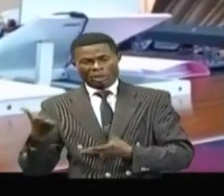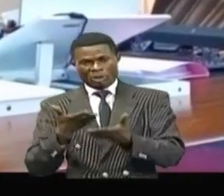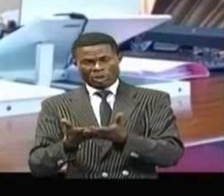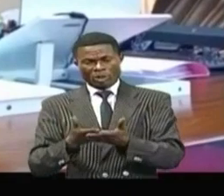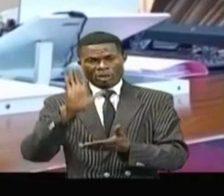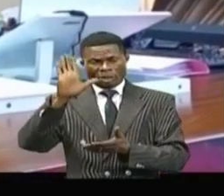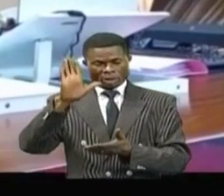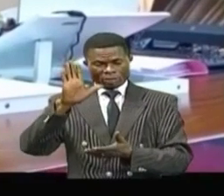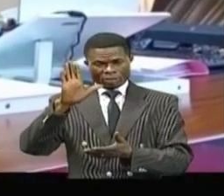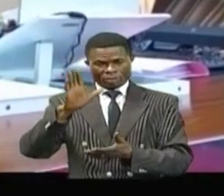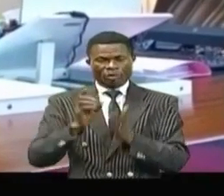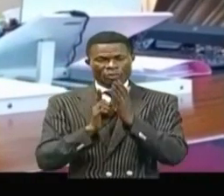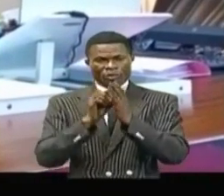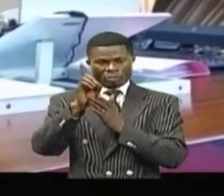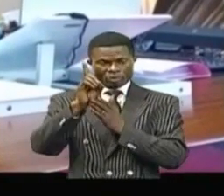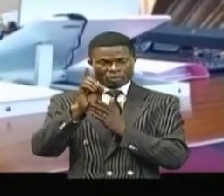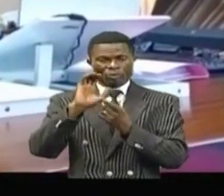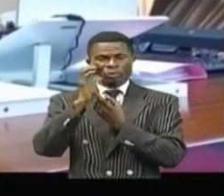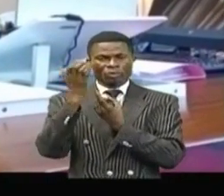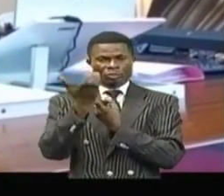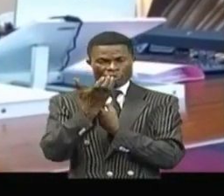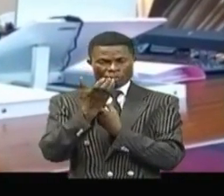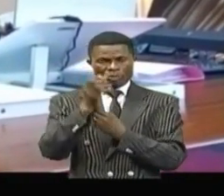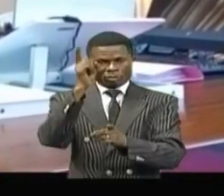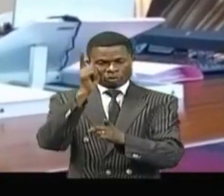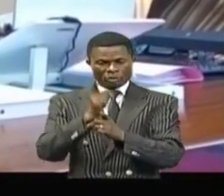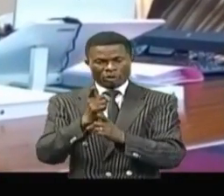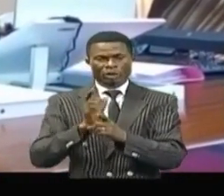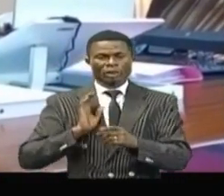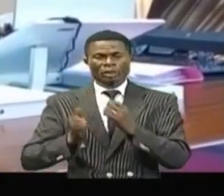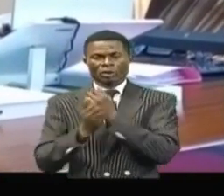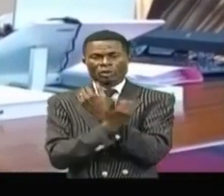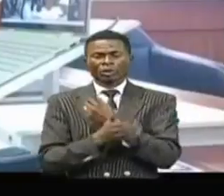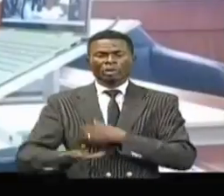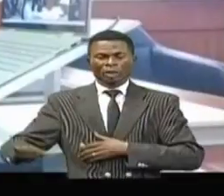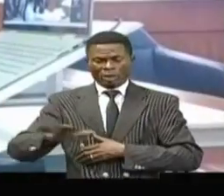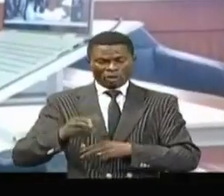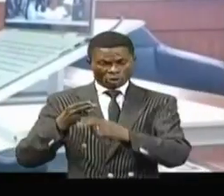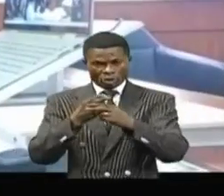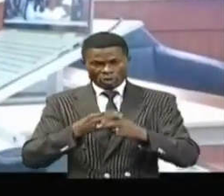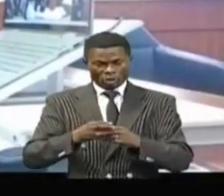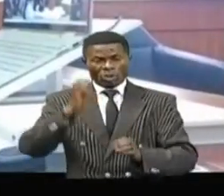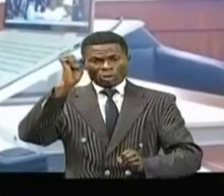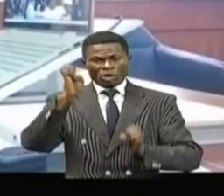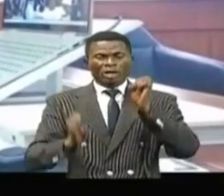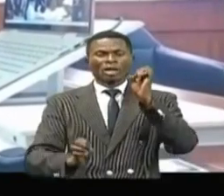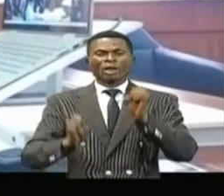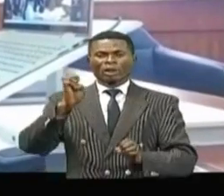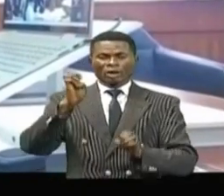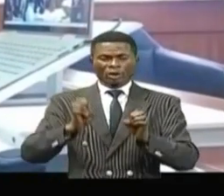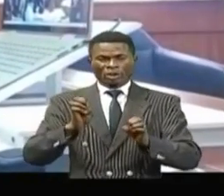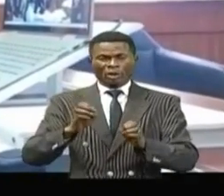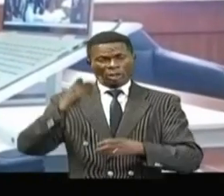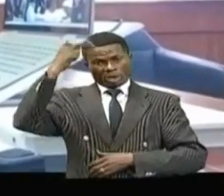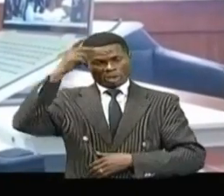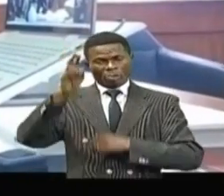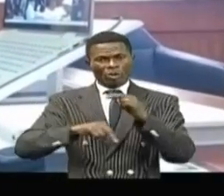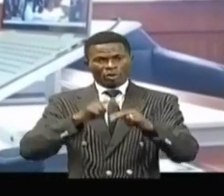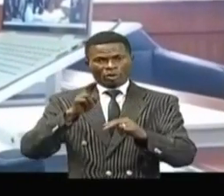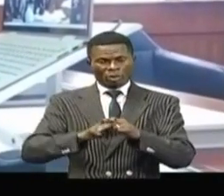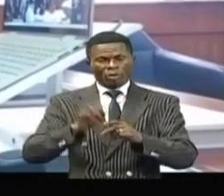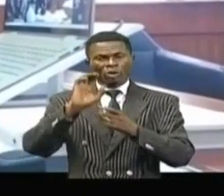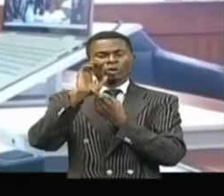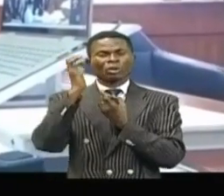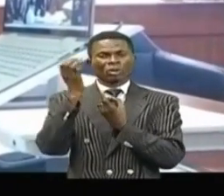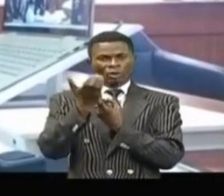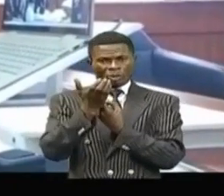enfin, le développement d'une culture éthique nationale. Les suivis et l'évaluation de la politique nationale de la